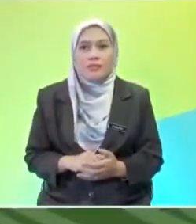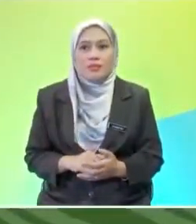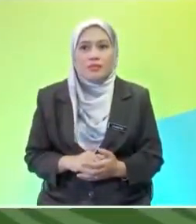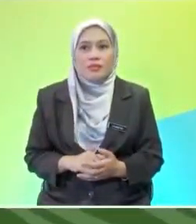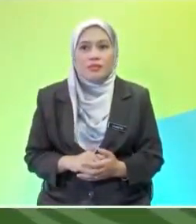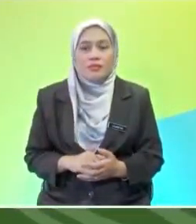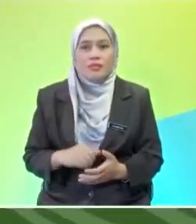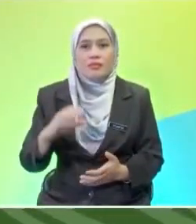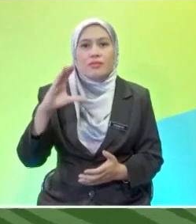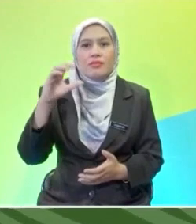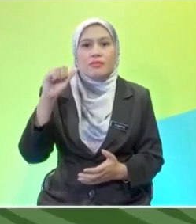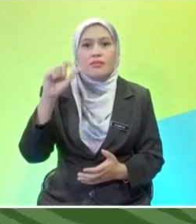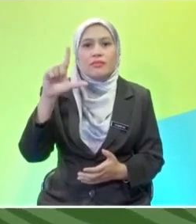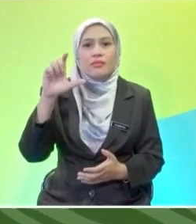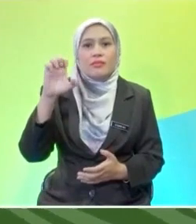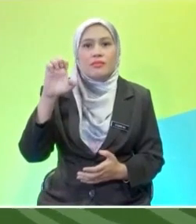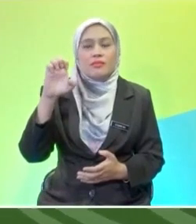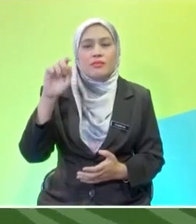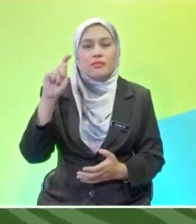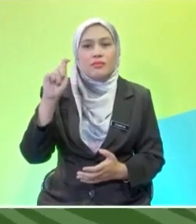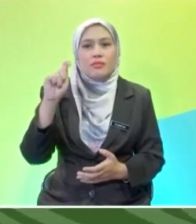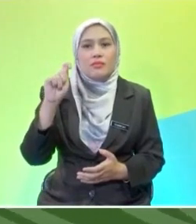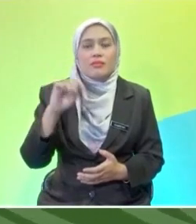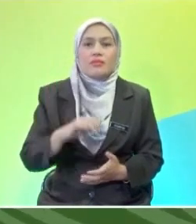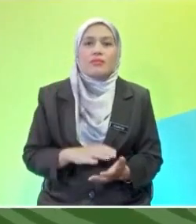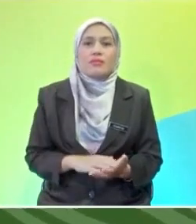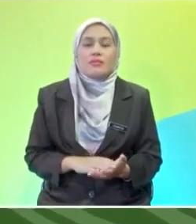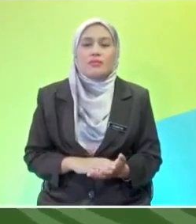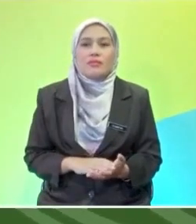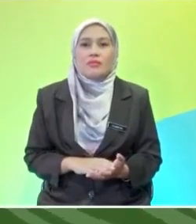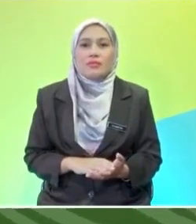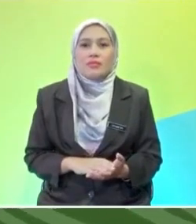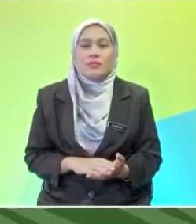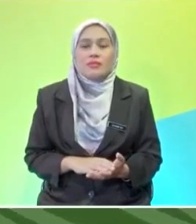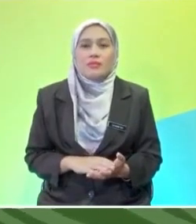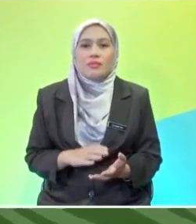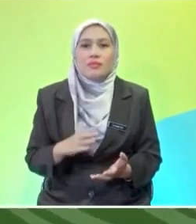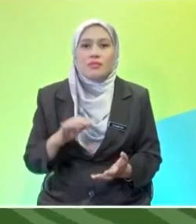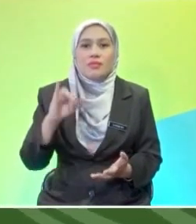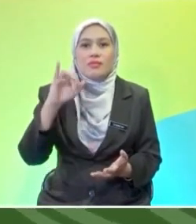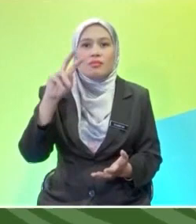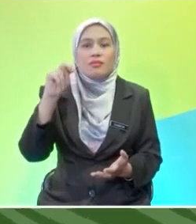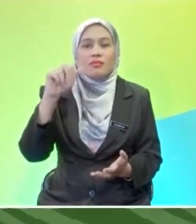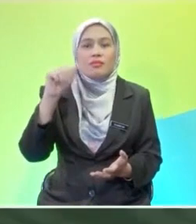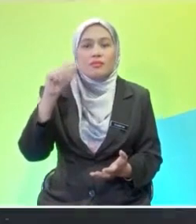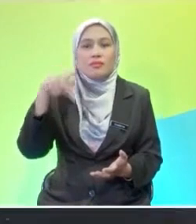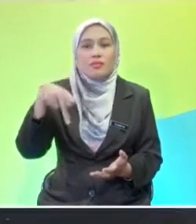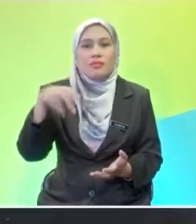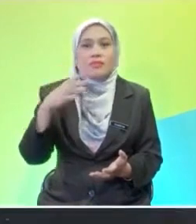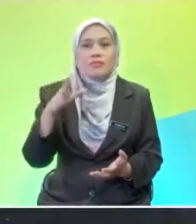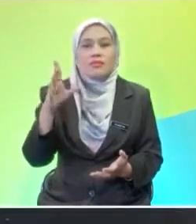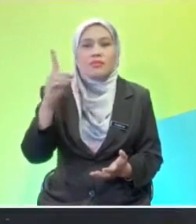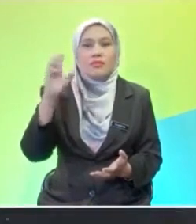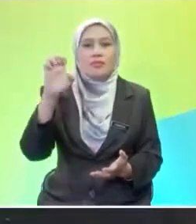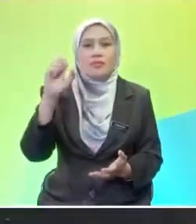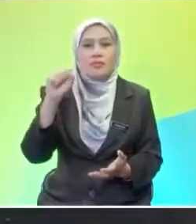Calit inap desa. Calit inap desa. Ah, betul. Di Pos Kuala Lumpur ada sediakan calit untuk penginapan